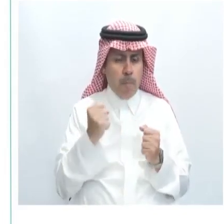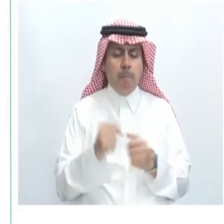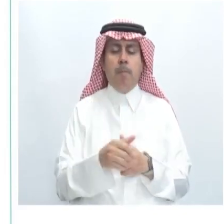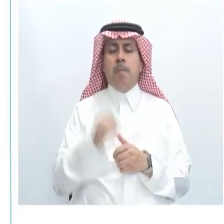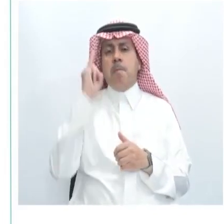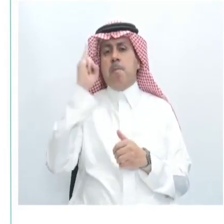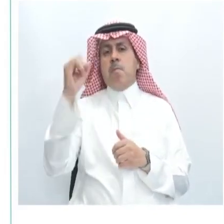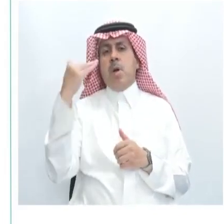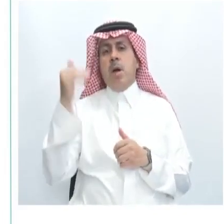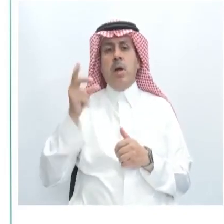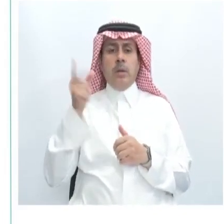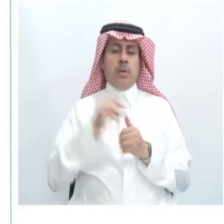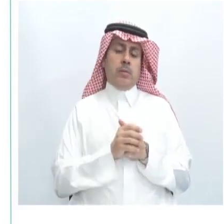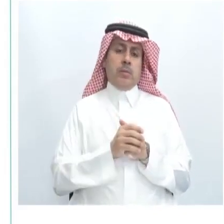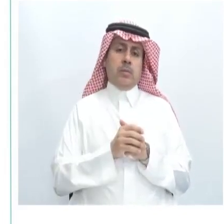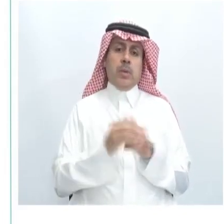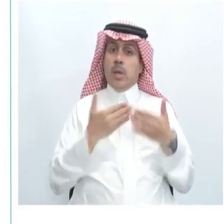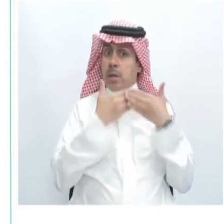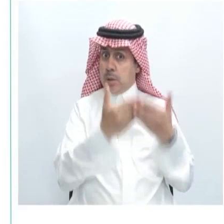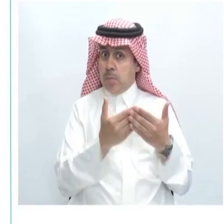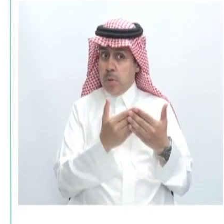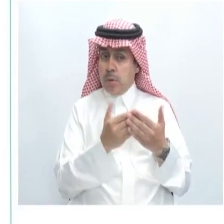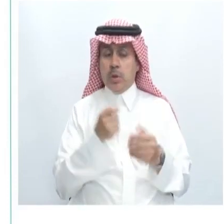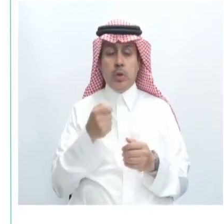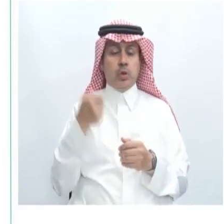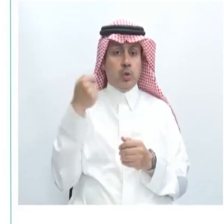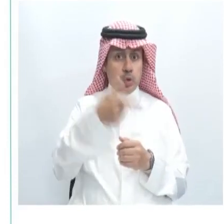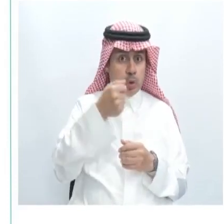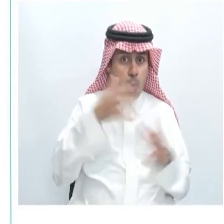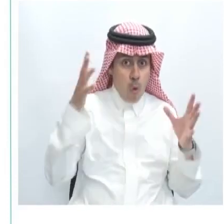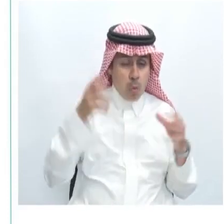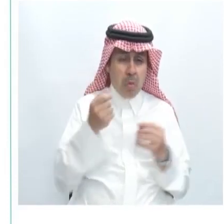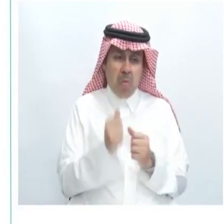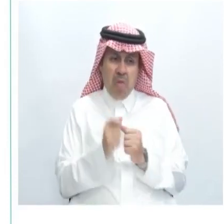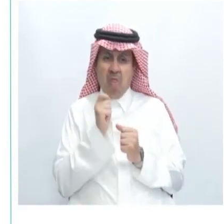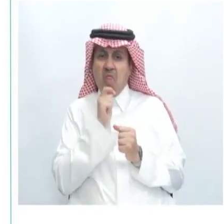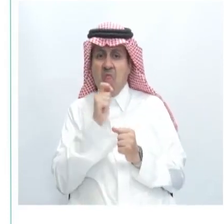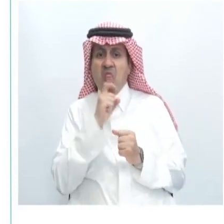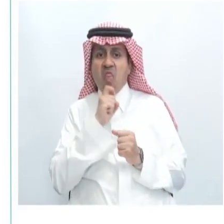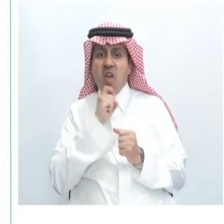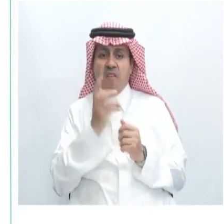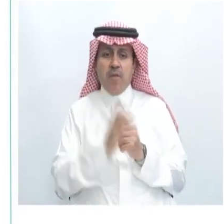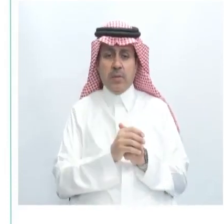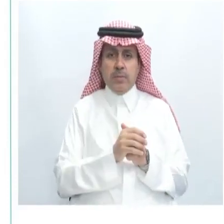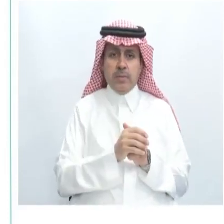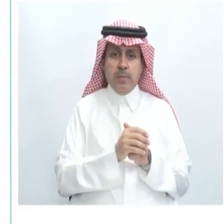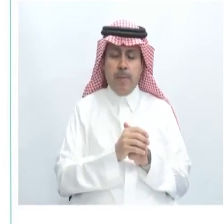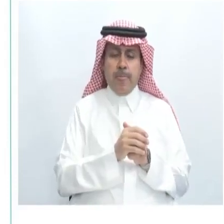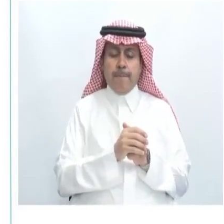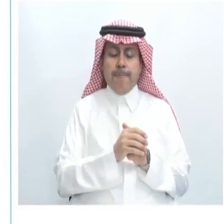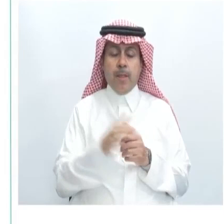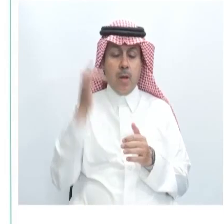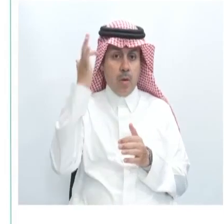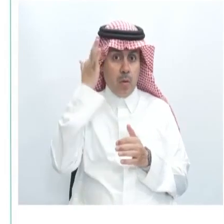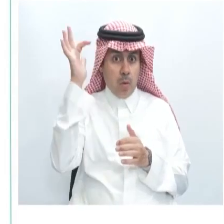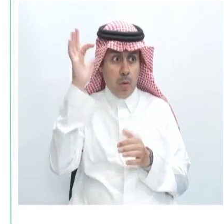الخدمه هل سيكون اقبال عليه كبير ضعيف وبالتالي نضع خطط بديله لتلافي المخاطر